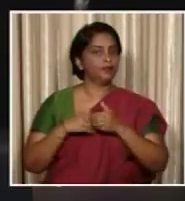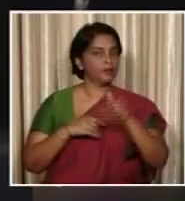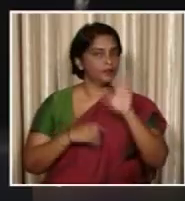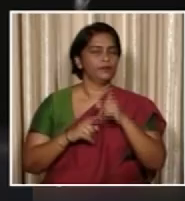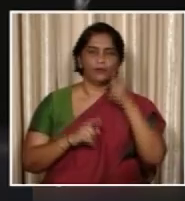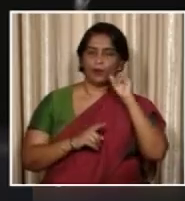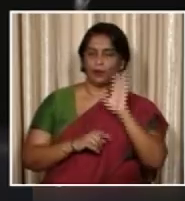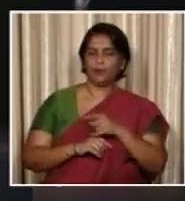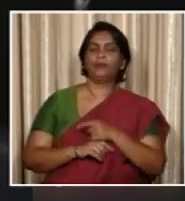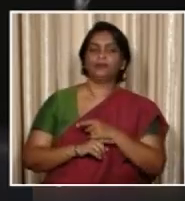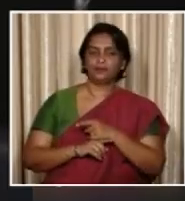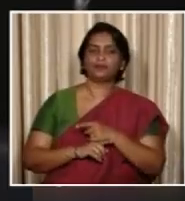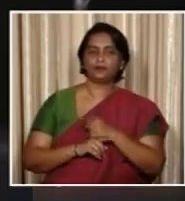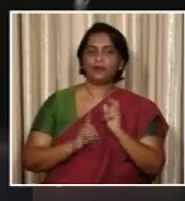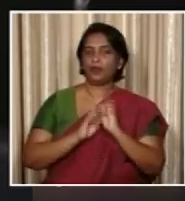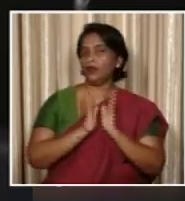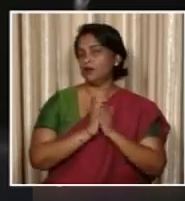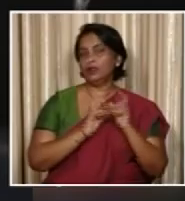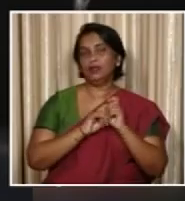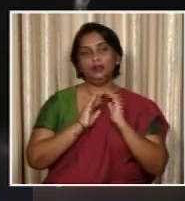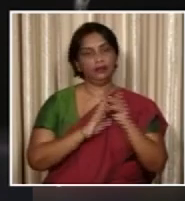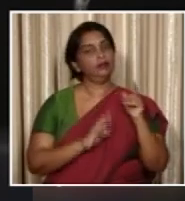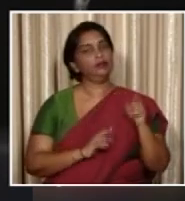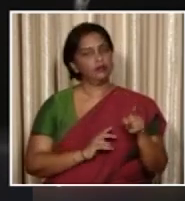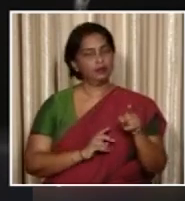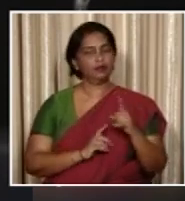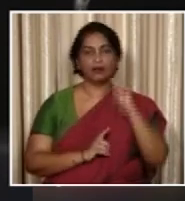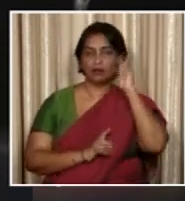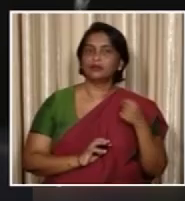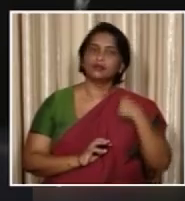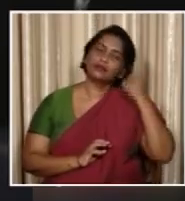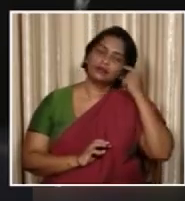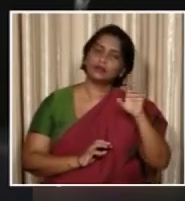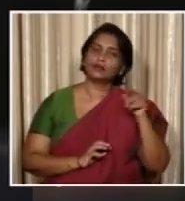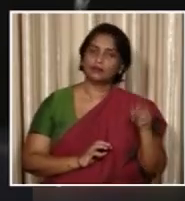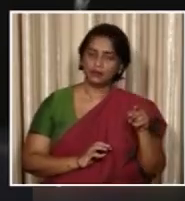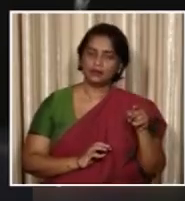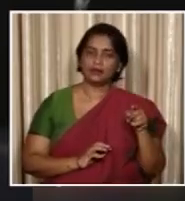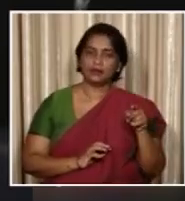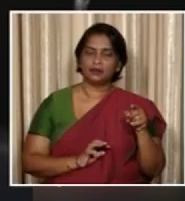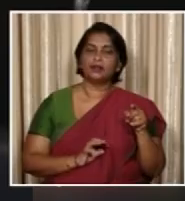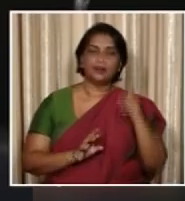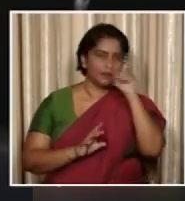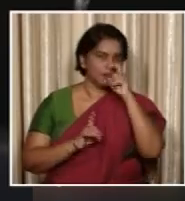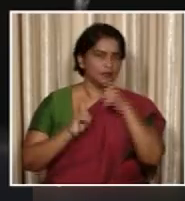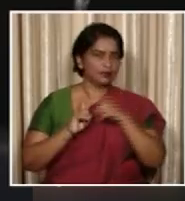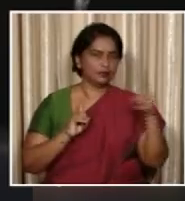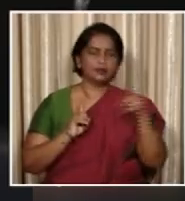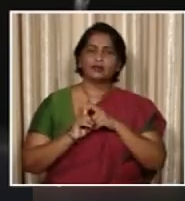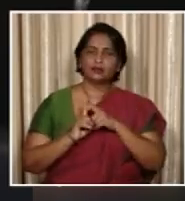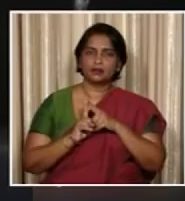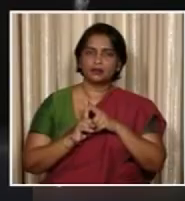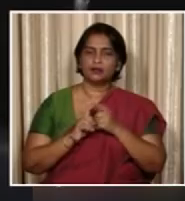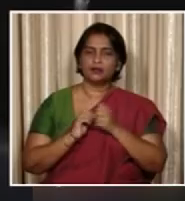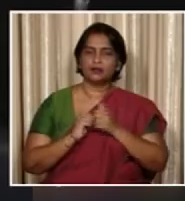තියෙන්නේ ප්‍රමාදය. එතකන් ආගමන විගමන දෙපාර්තමේන්තුව මේක කළමනාකරණය කරනවා. තව මාසයක් තුලදී ඒ සාමාන්‍ය